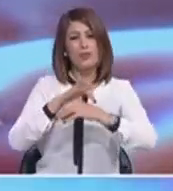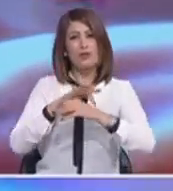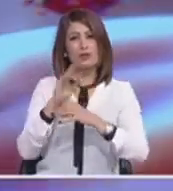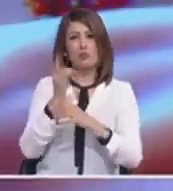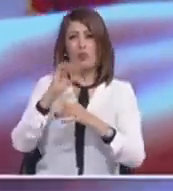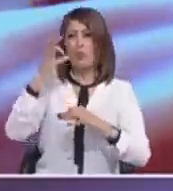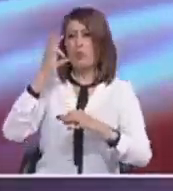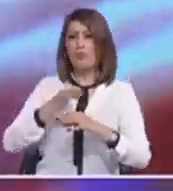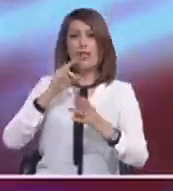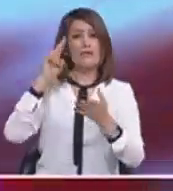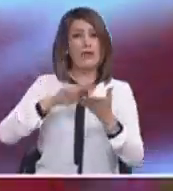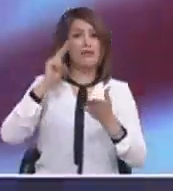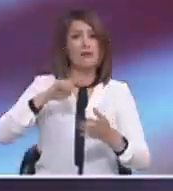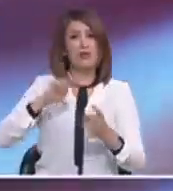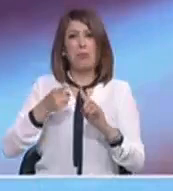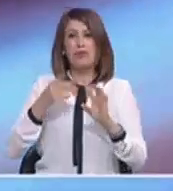اللي